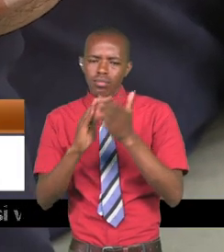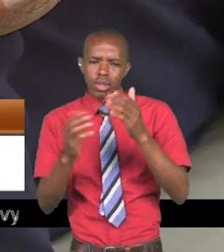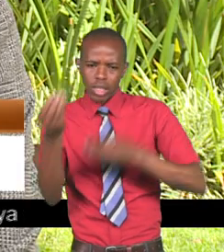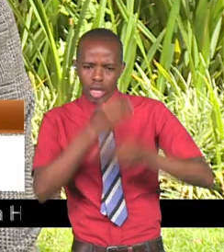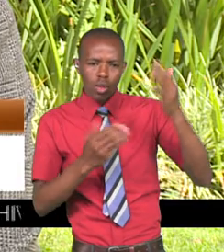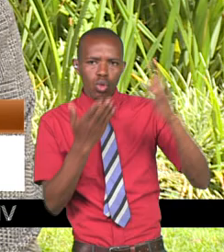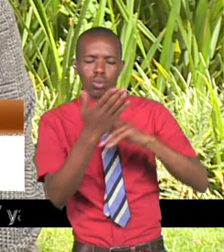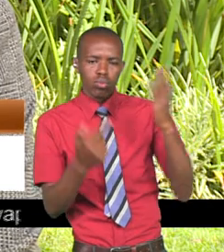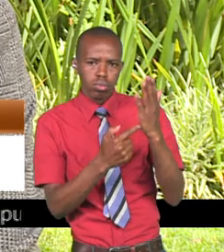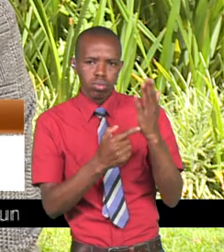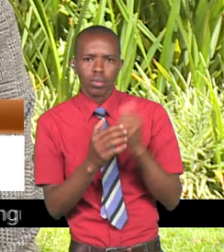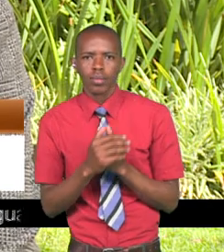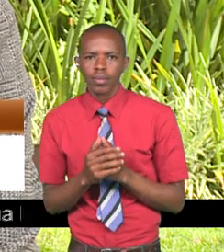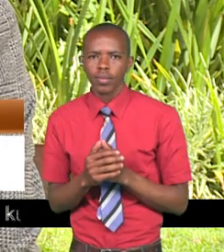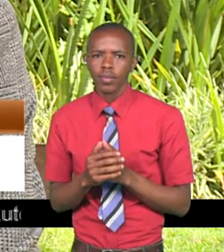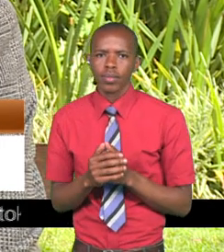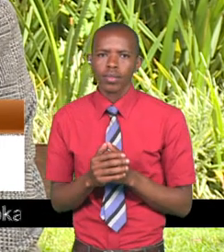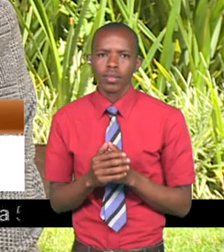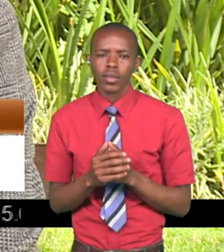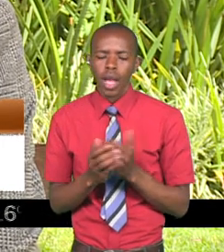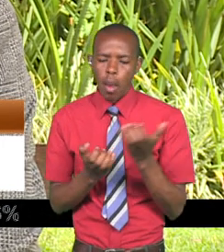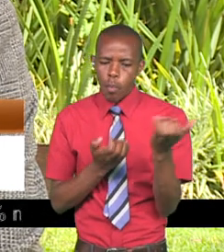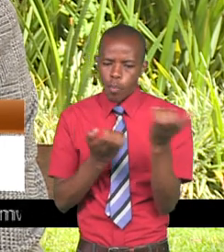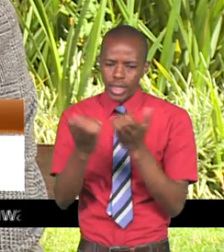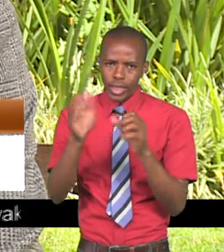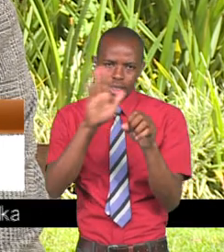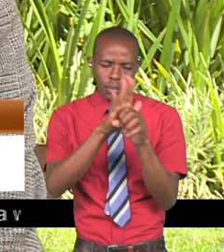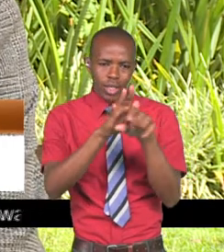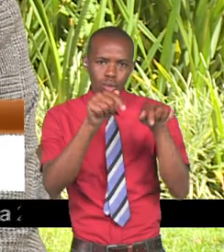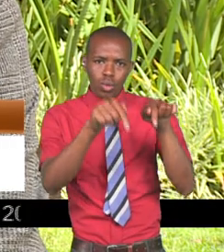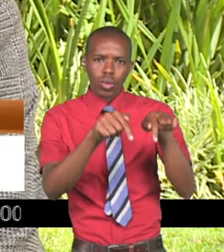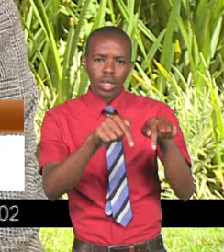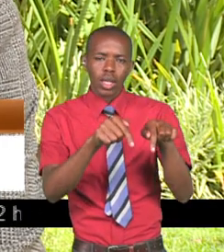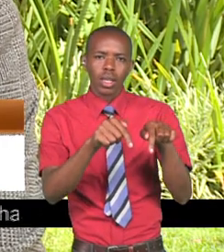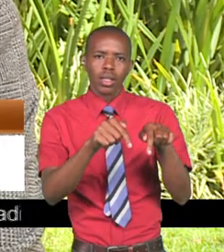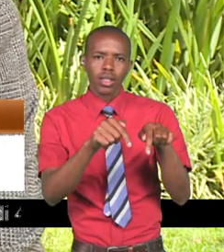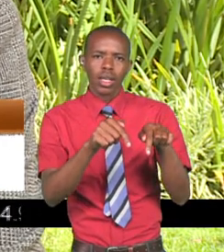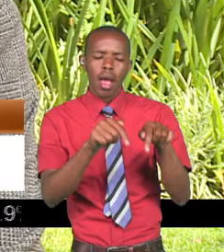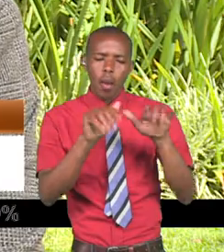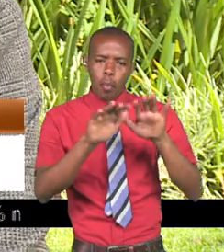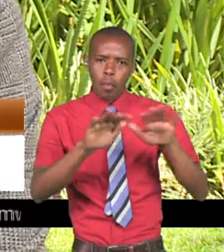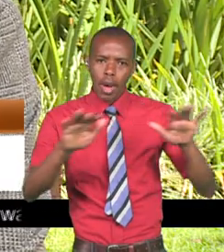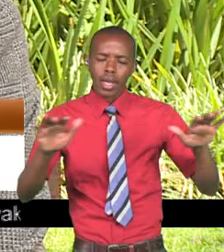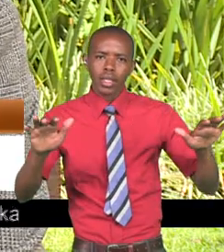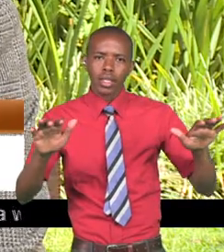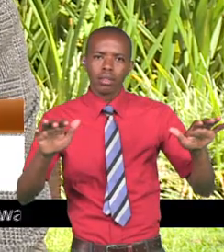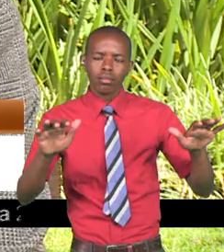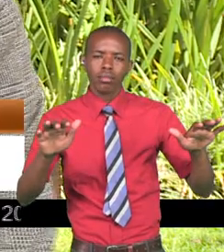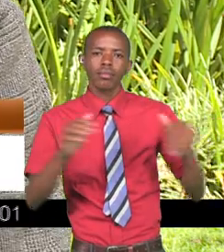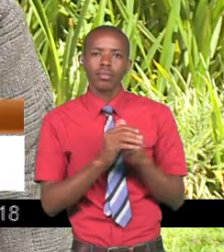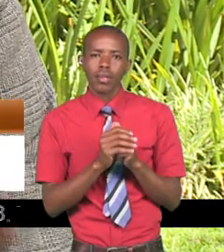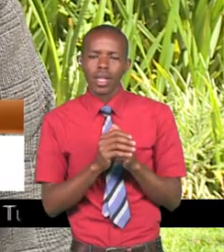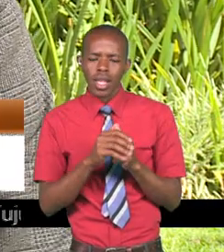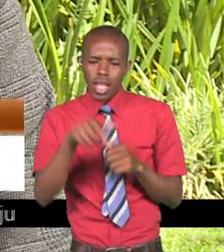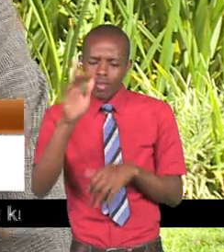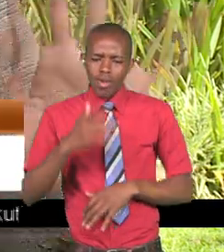kidijitali. Most businesses nowadays, they treat digital marketing like they treat a billboard. So they